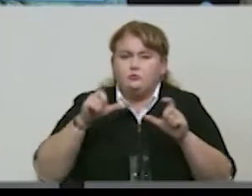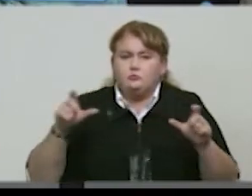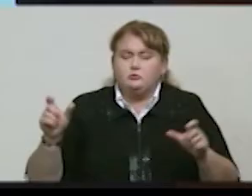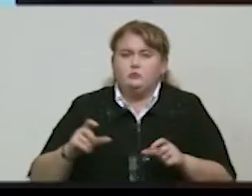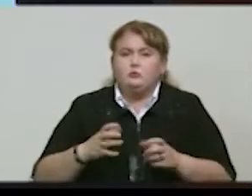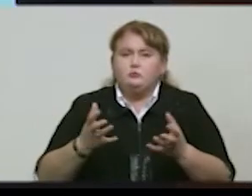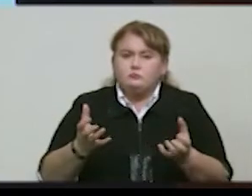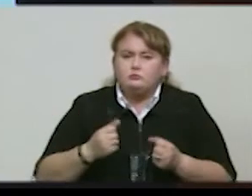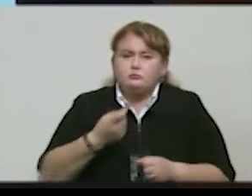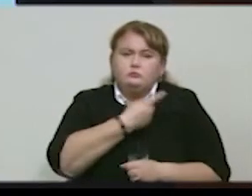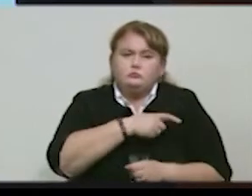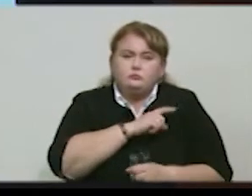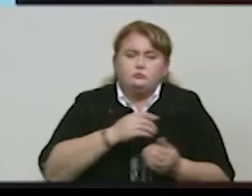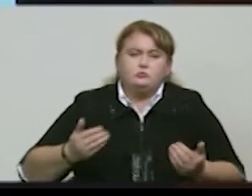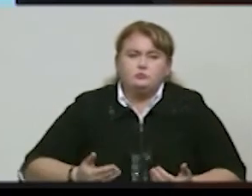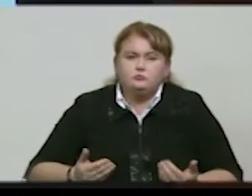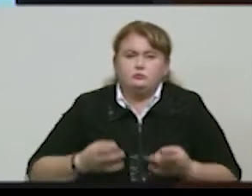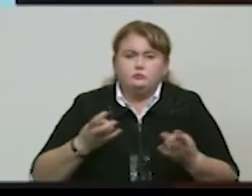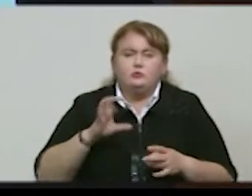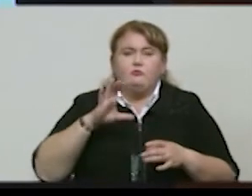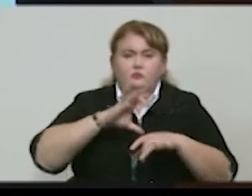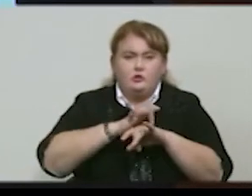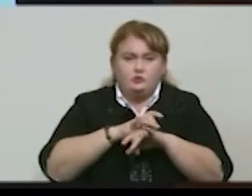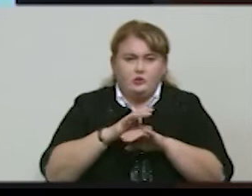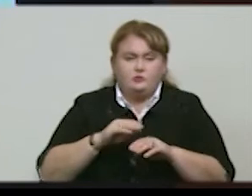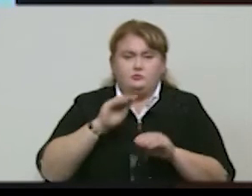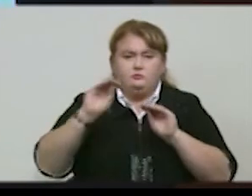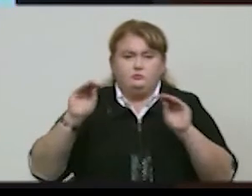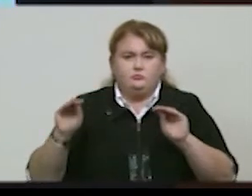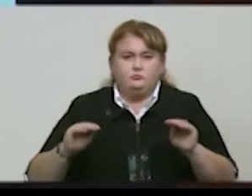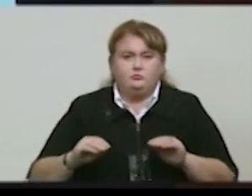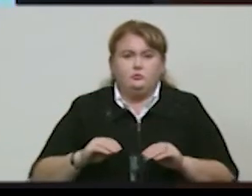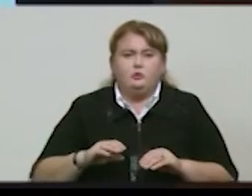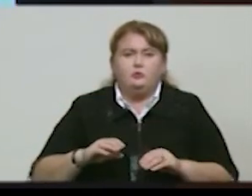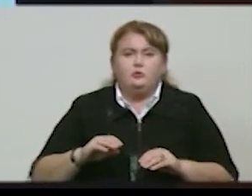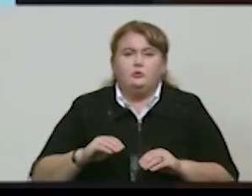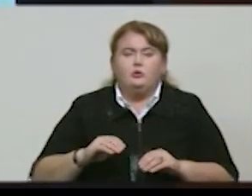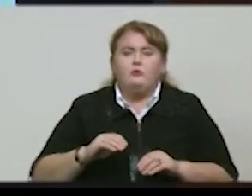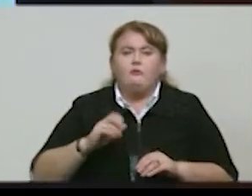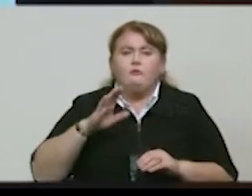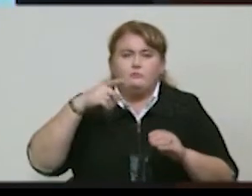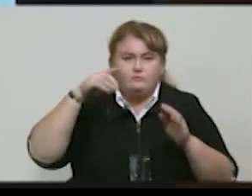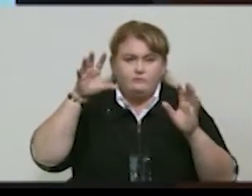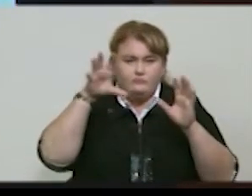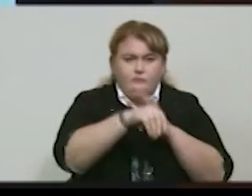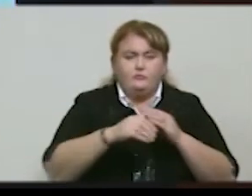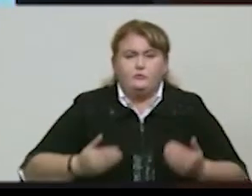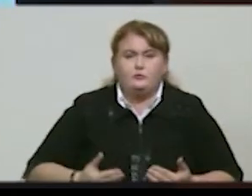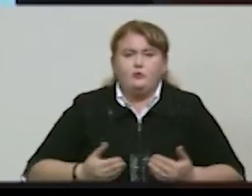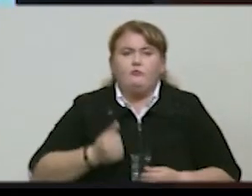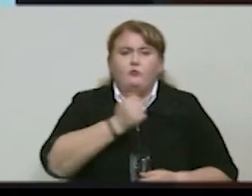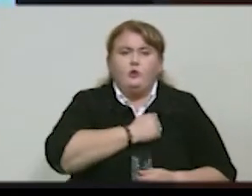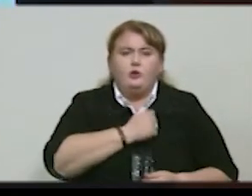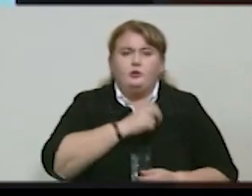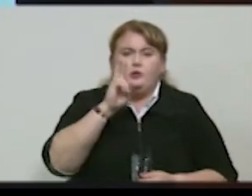им нужна была медицинская помощь. И в Ташкенте разместили в основном в военных казармах. Почему в военных или